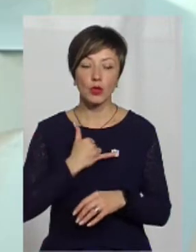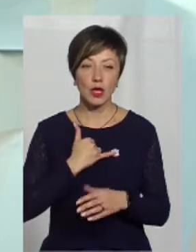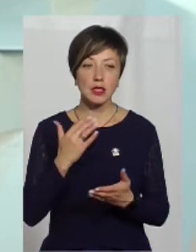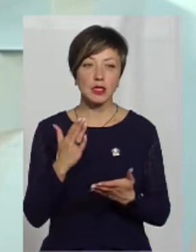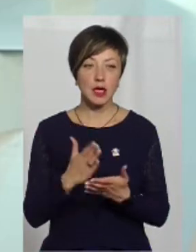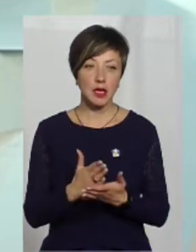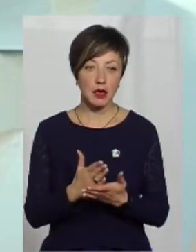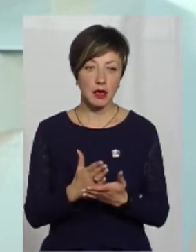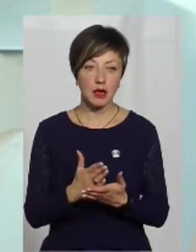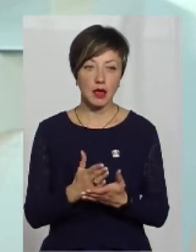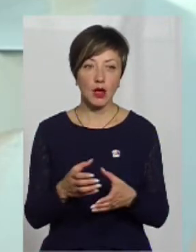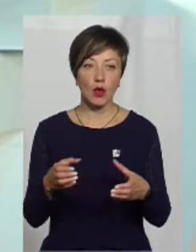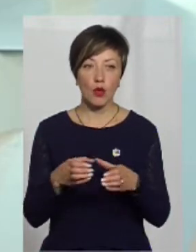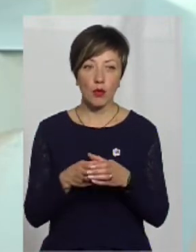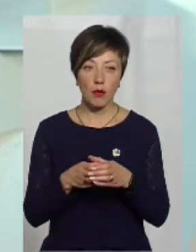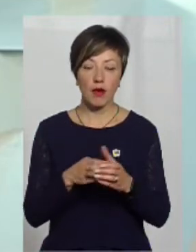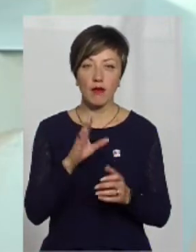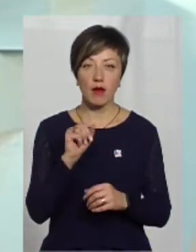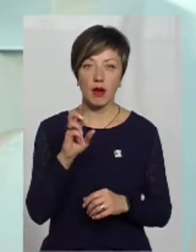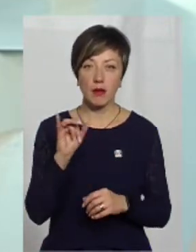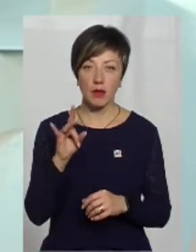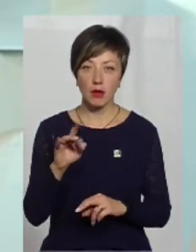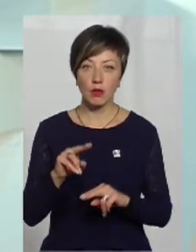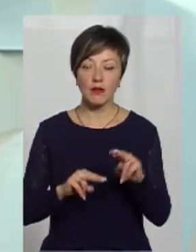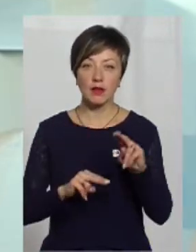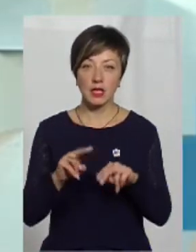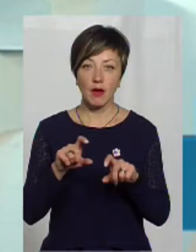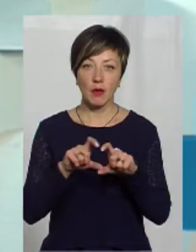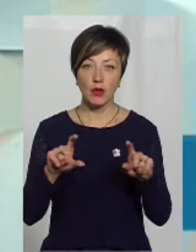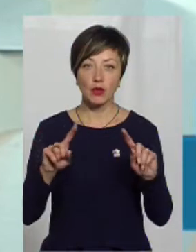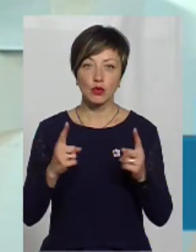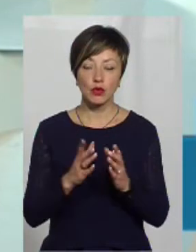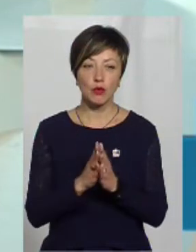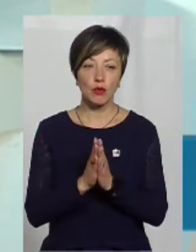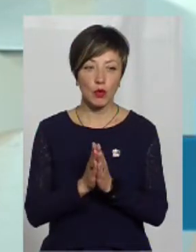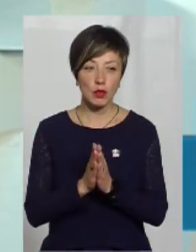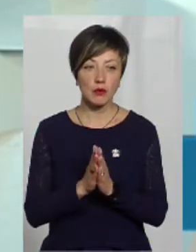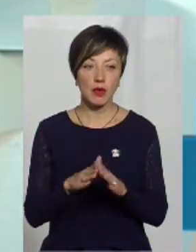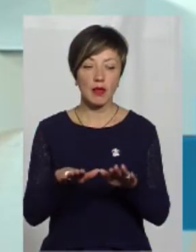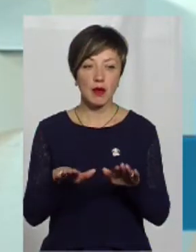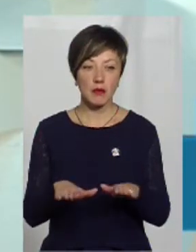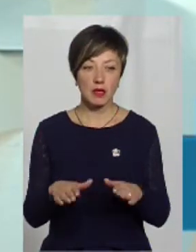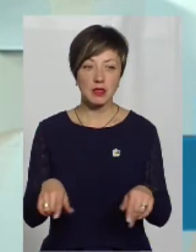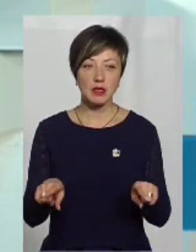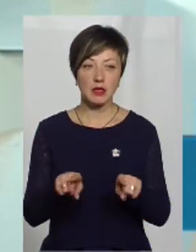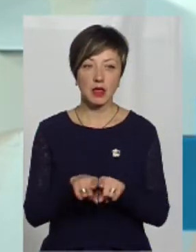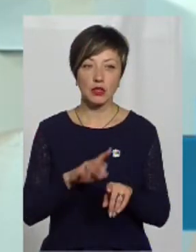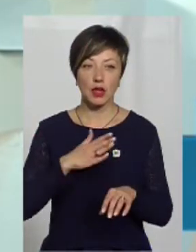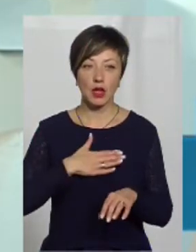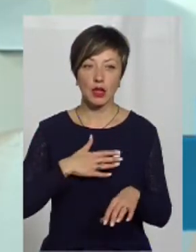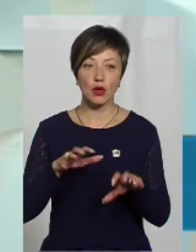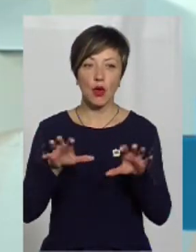є група у Вайбері «Будівництво амбулаторій», і ми дуже просимо на місці теж наших